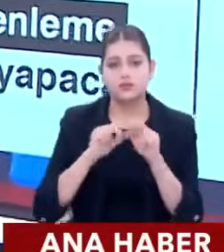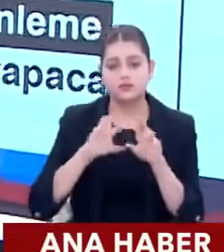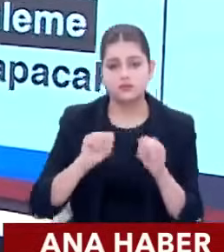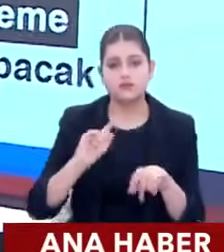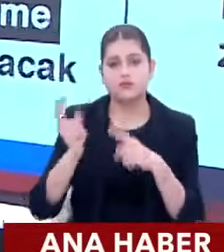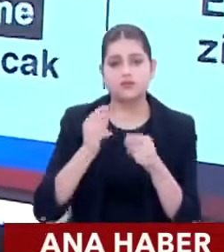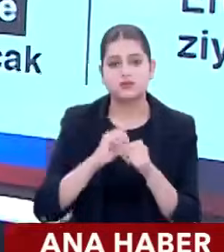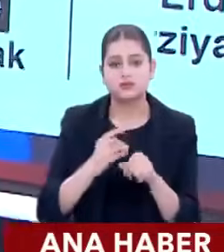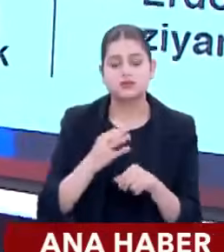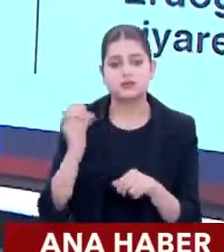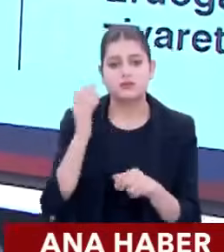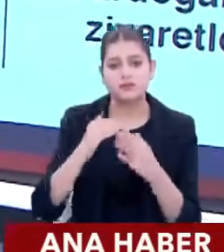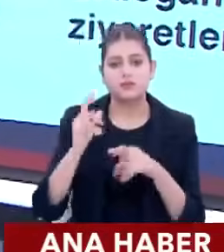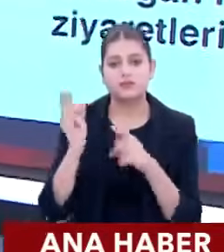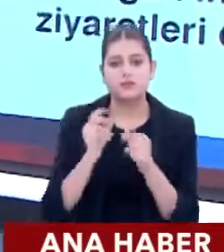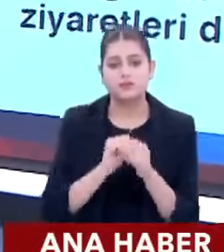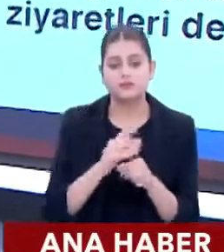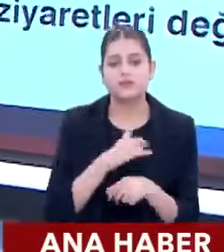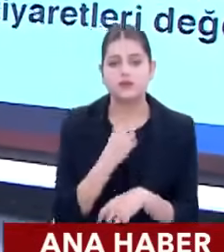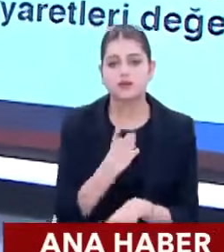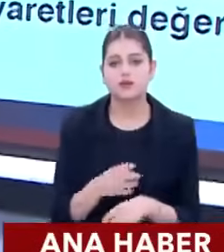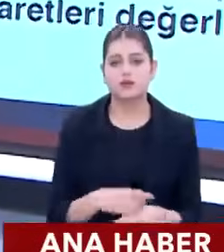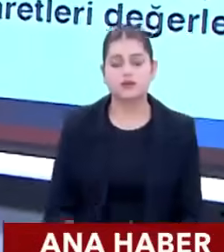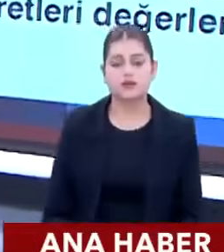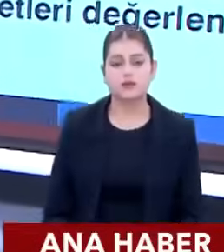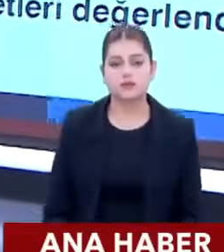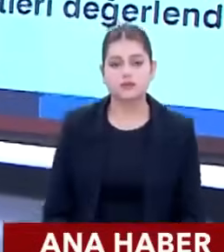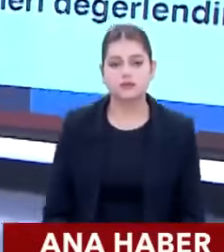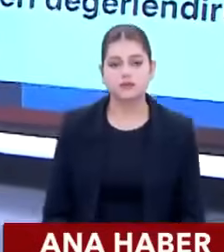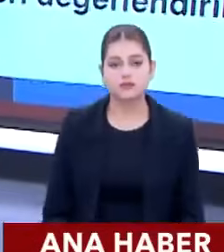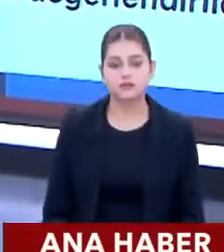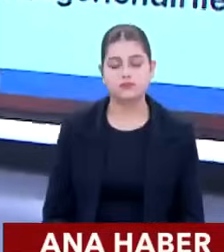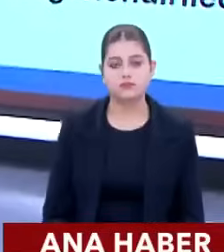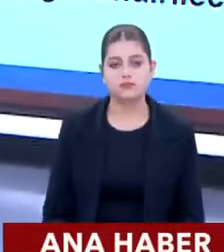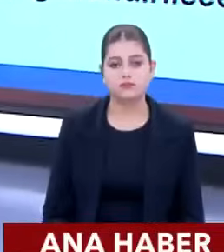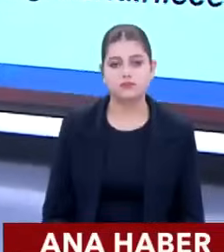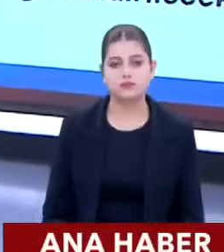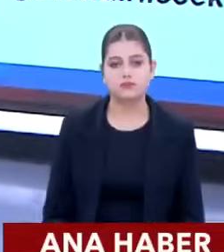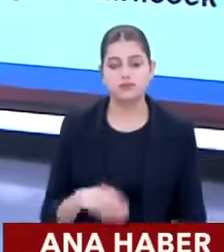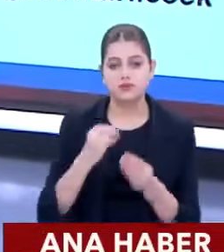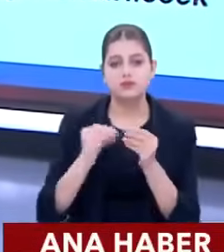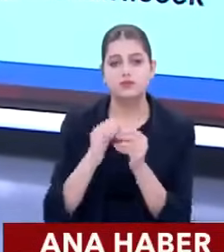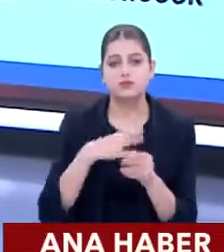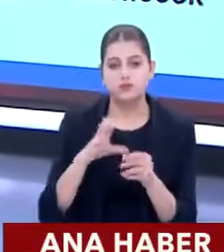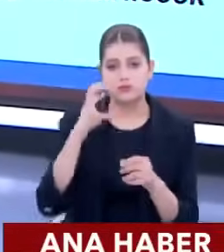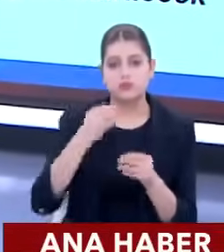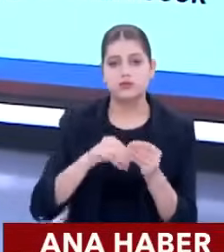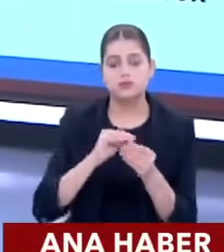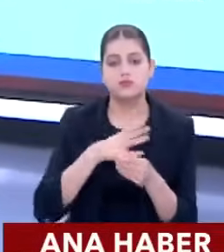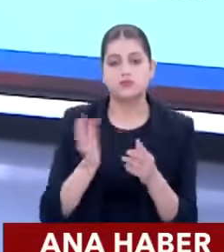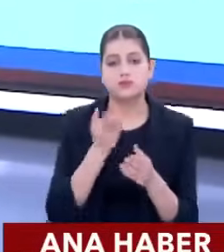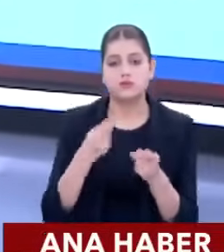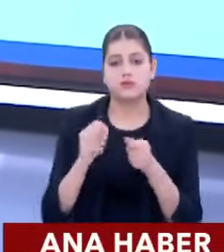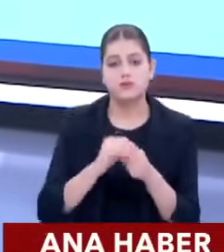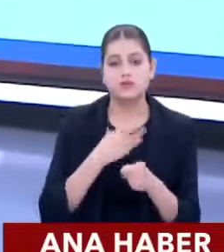birçok efendimasyon çok Dernek oradaydı hemat derdi Bunlardan biri Mesela şimdi zam istiyorlar dolgun za bunun daha